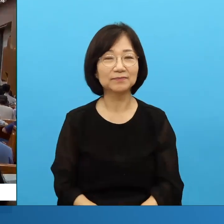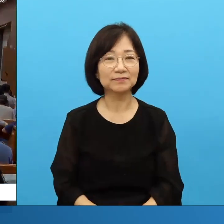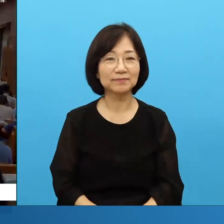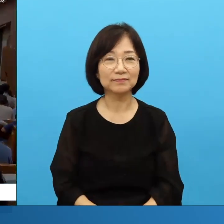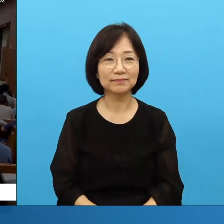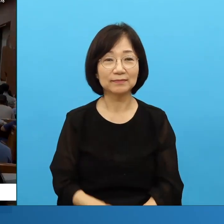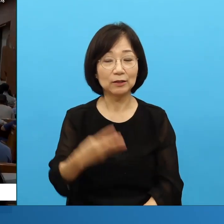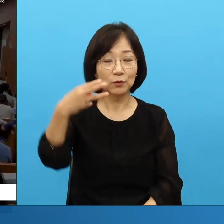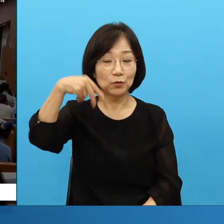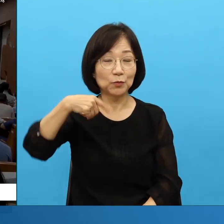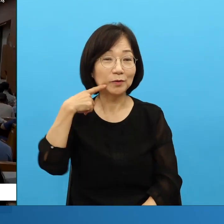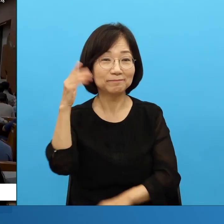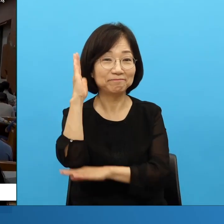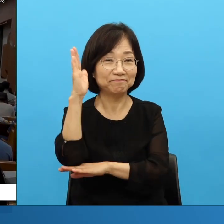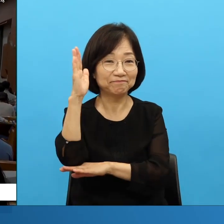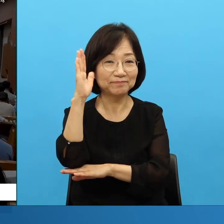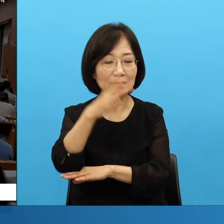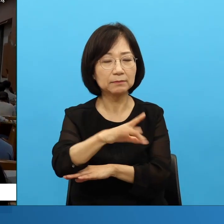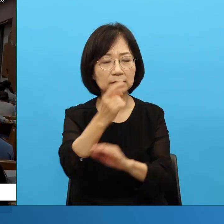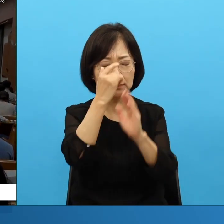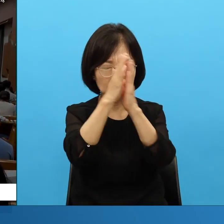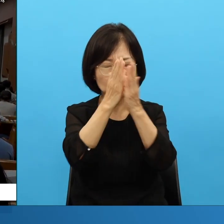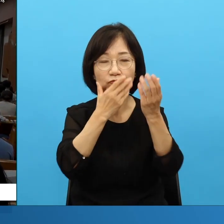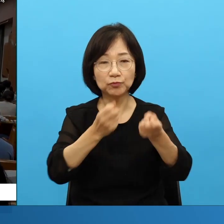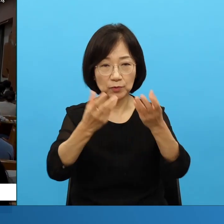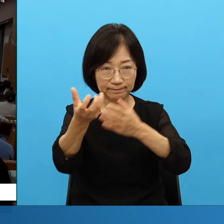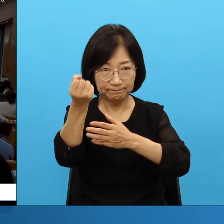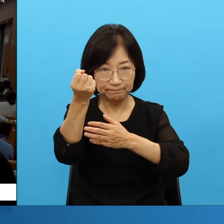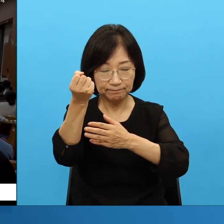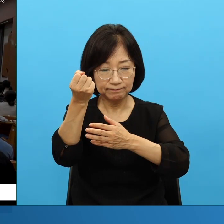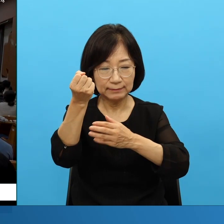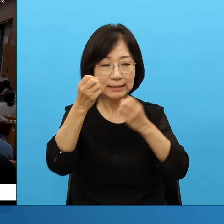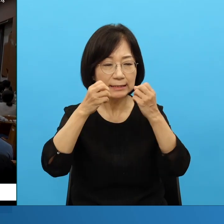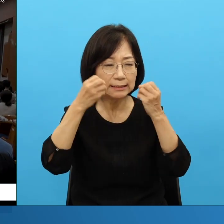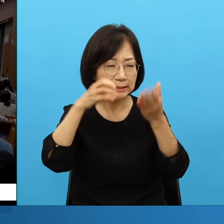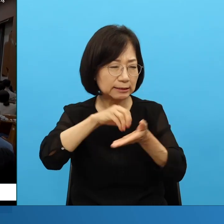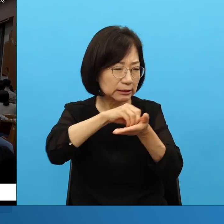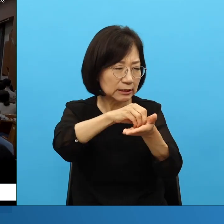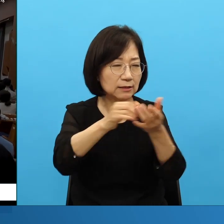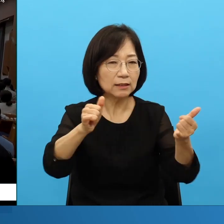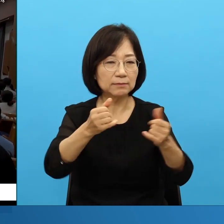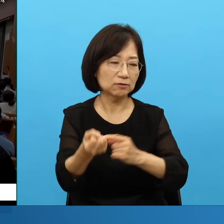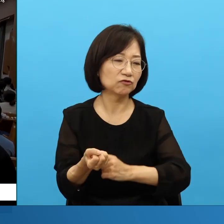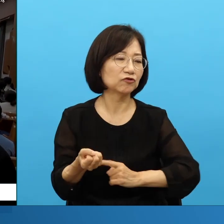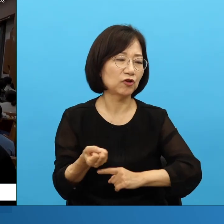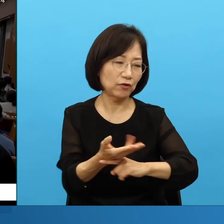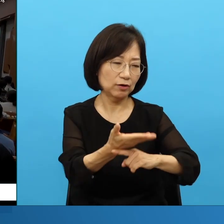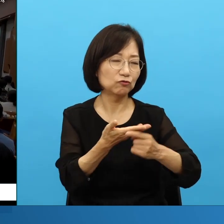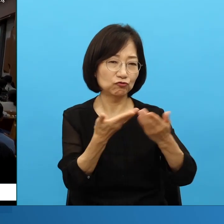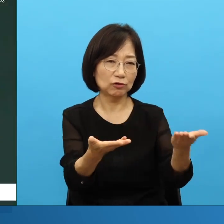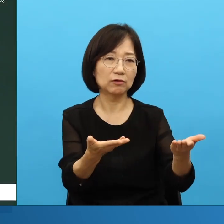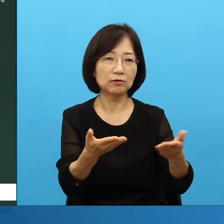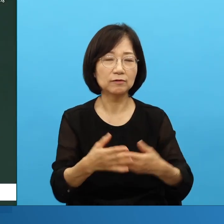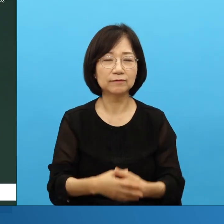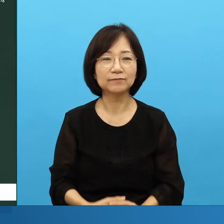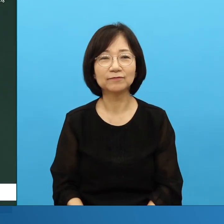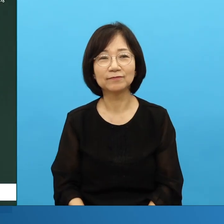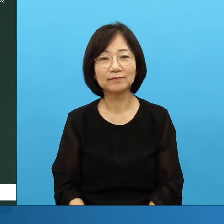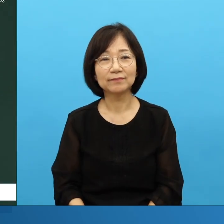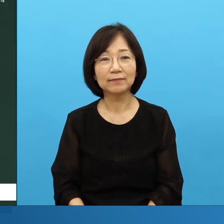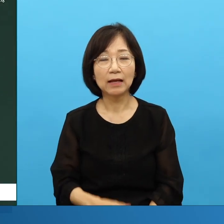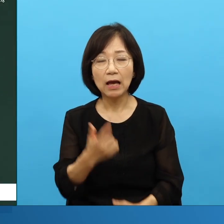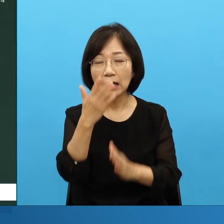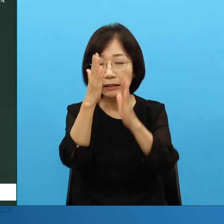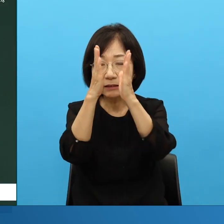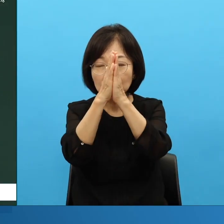유광수 목사는 먼저 기도의 축복을 누리고 이를 새가족에게 전달해야 한다고 강조했습니다. 이